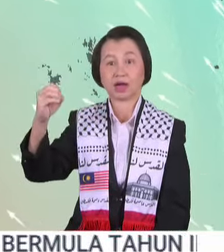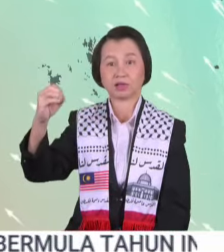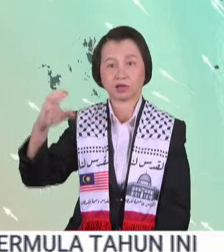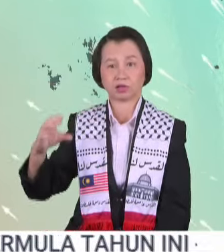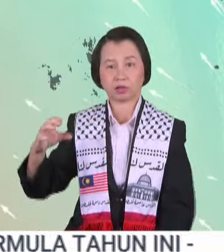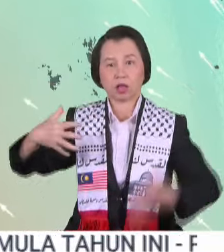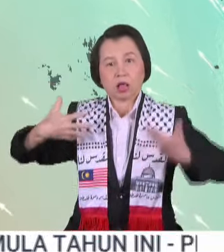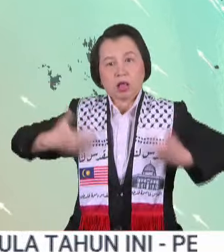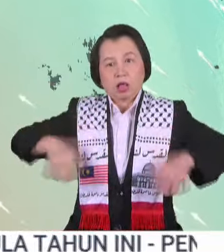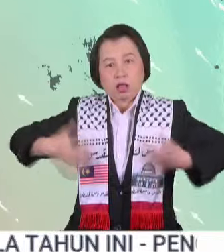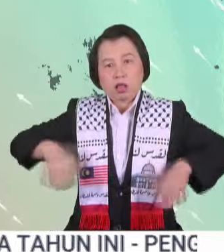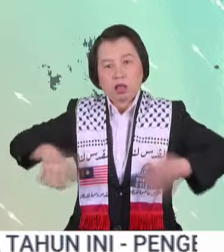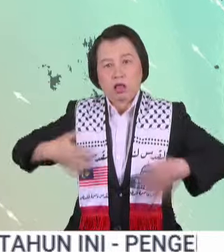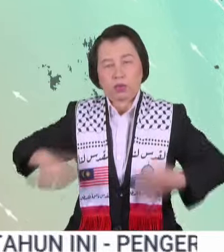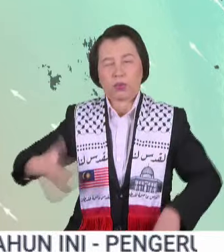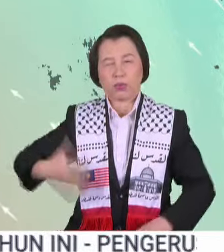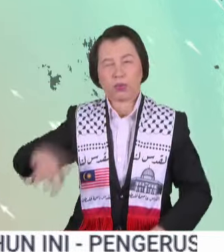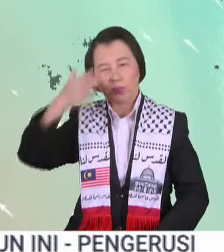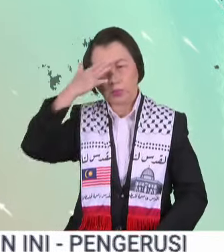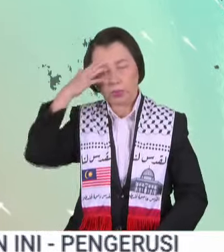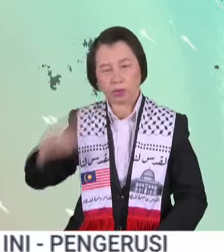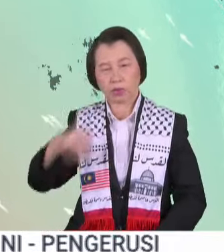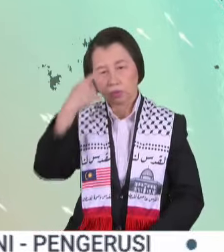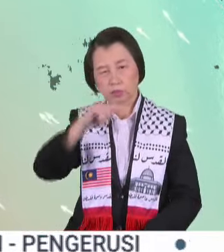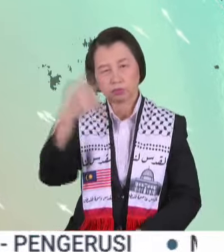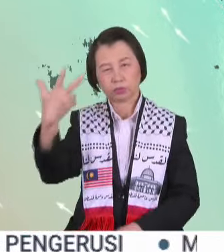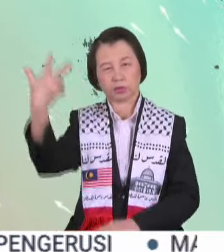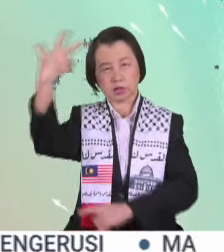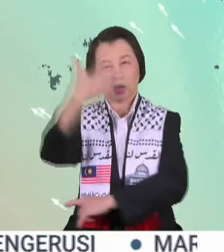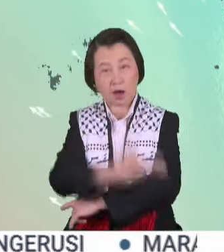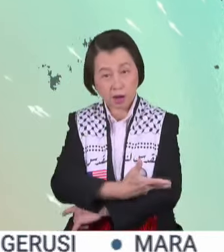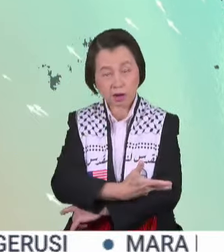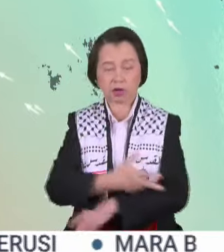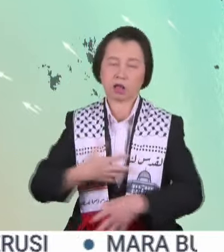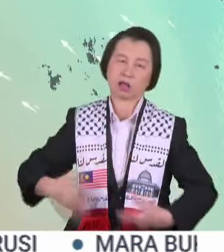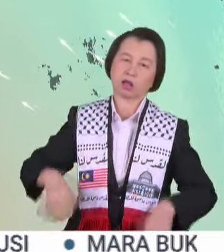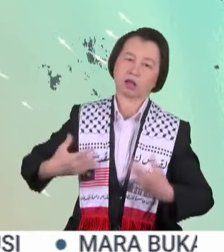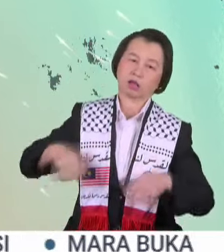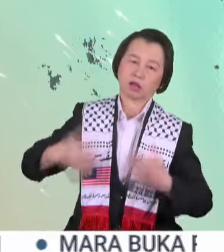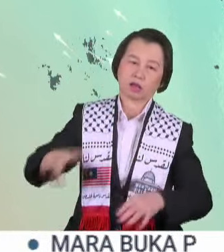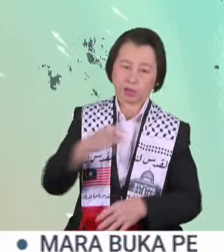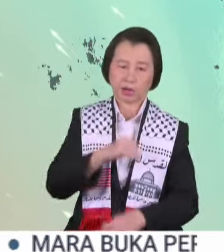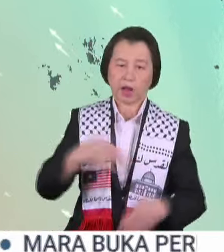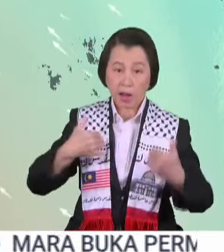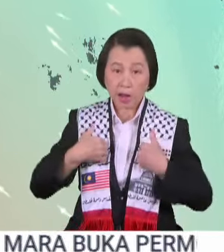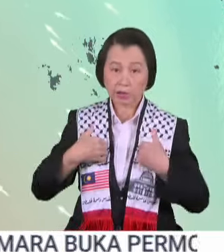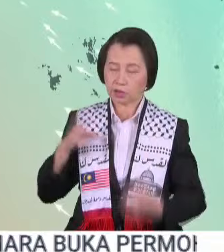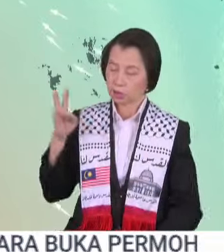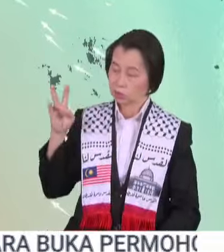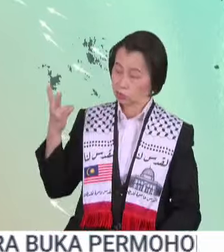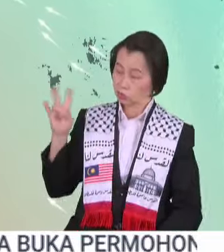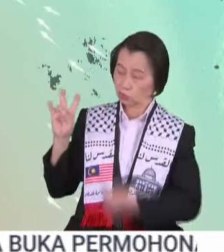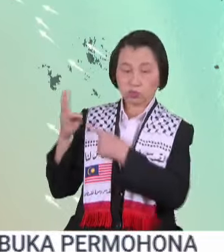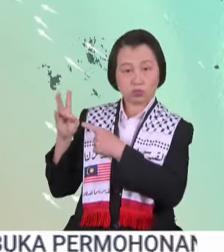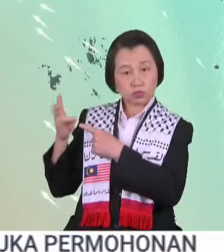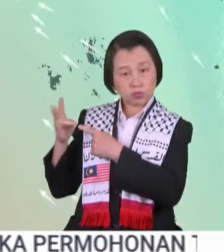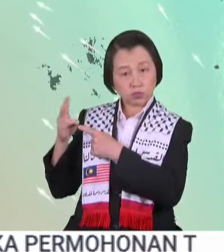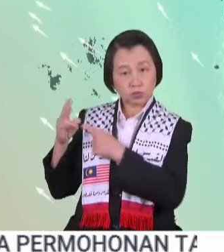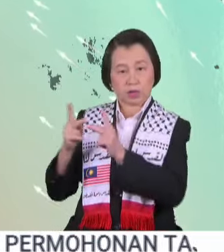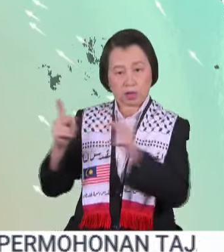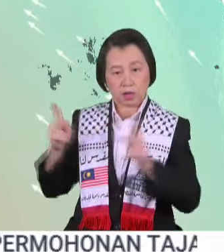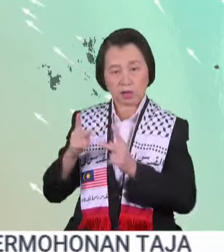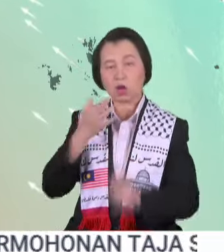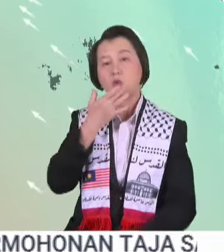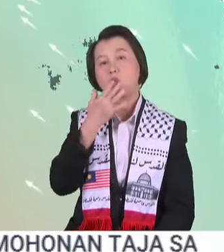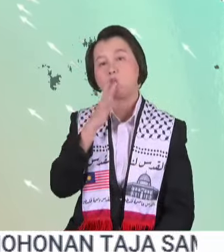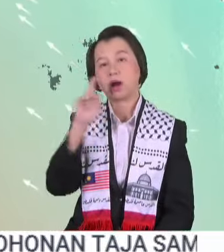Celsius untuk sekurang-kurangnya 3 hari berturut-turut. Selain itu, terdapat juga 17 kawasan lain yang telah ditandakan